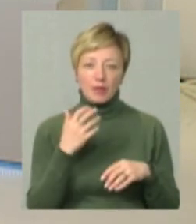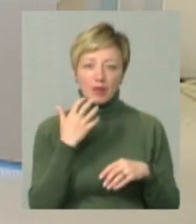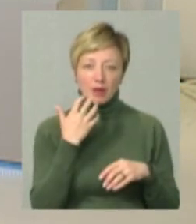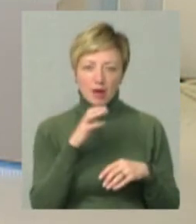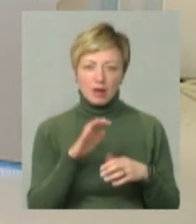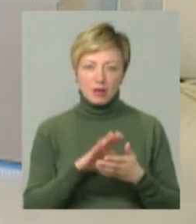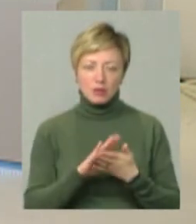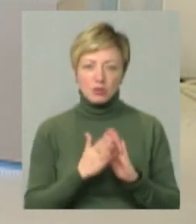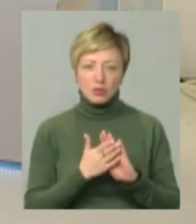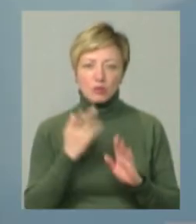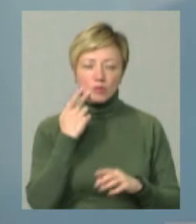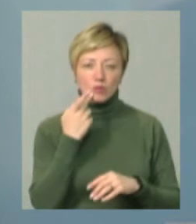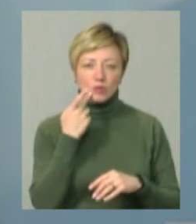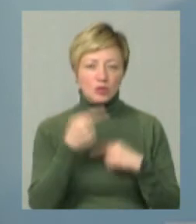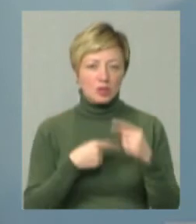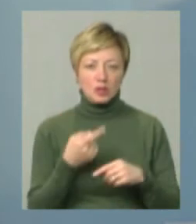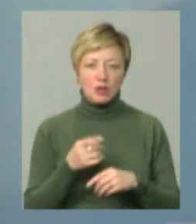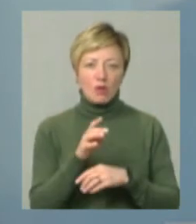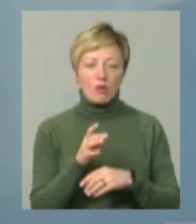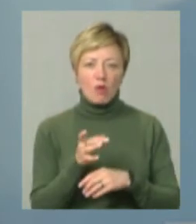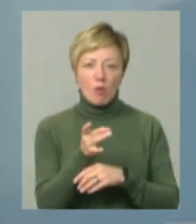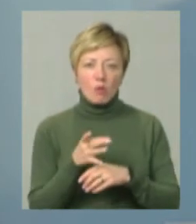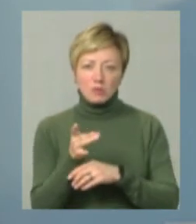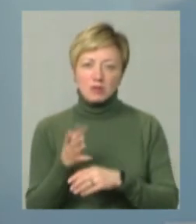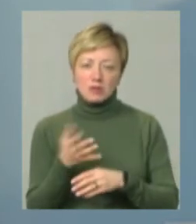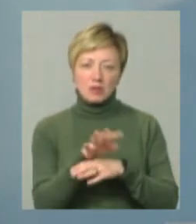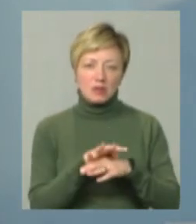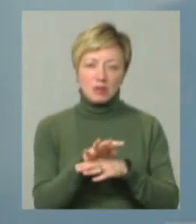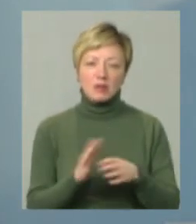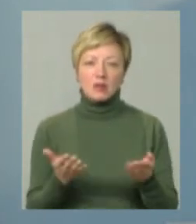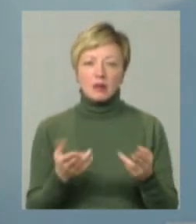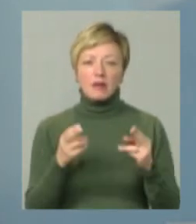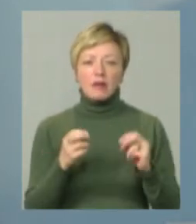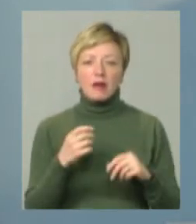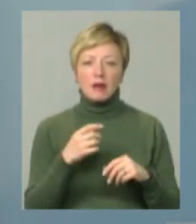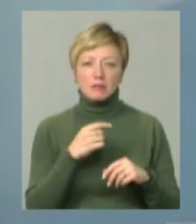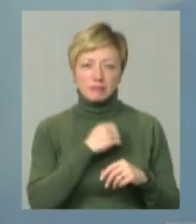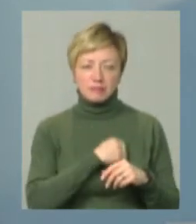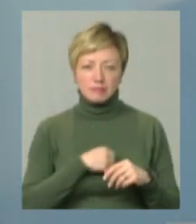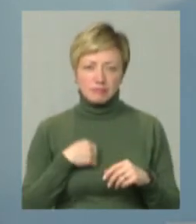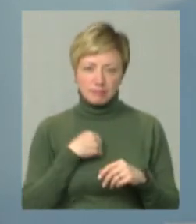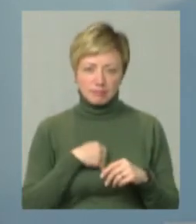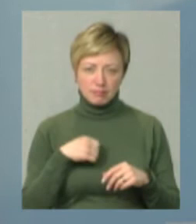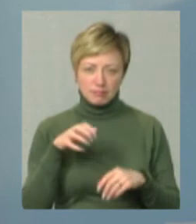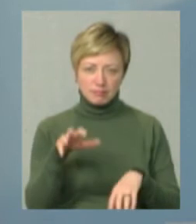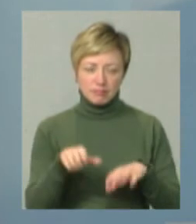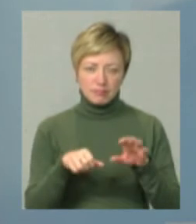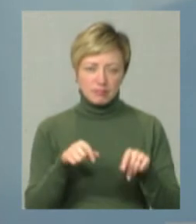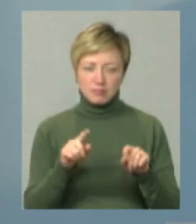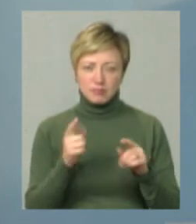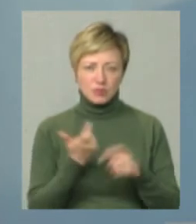гаряче, де постійні обстріли, і веде себе агресор